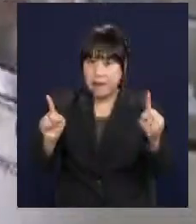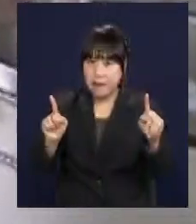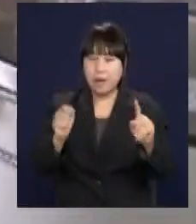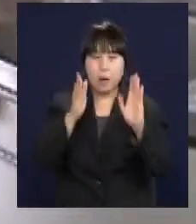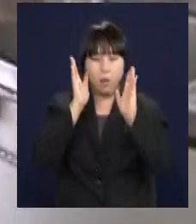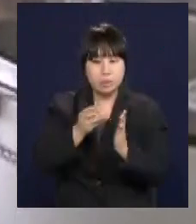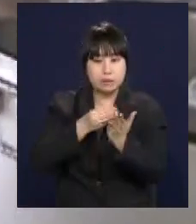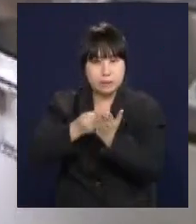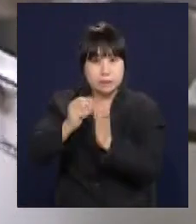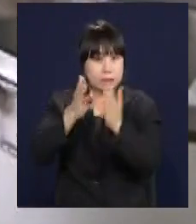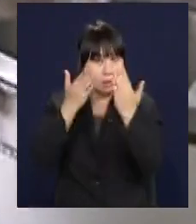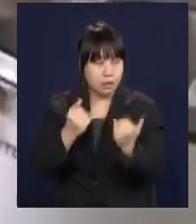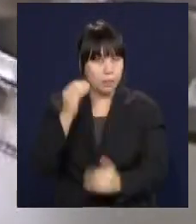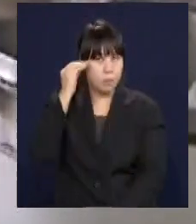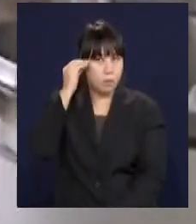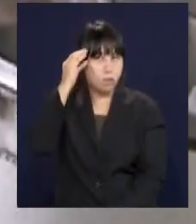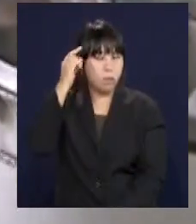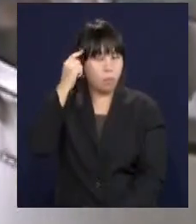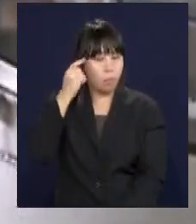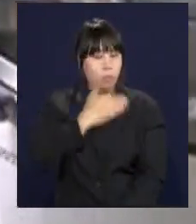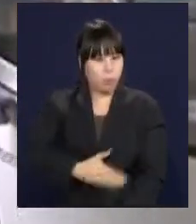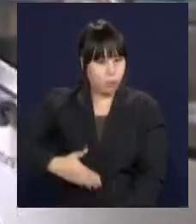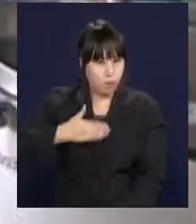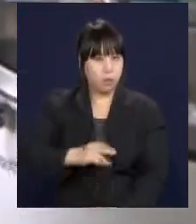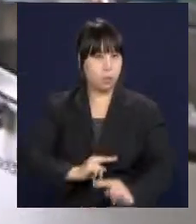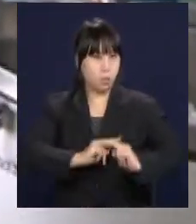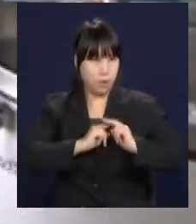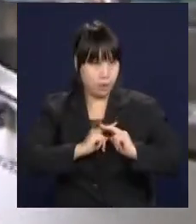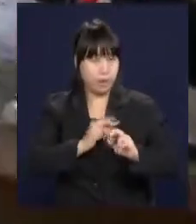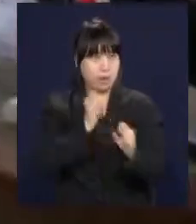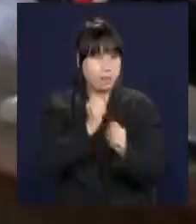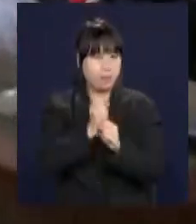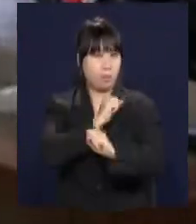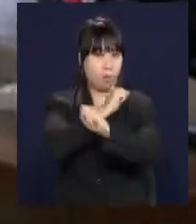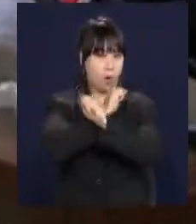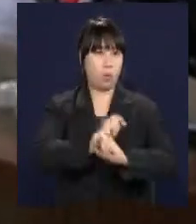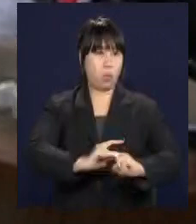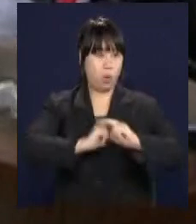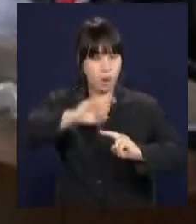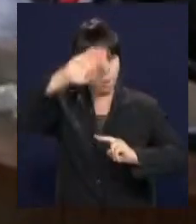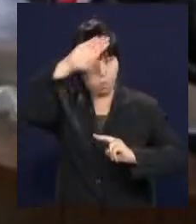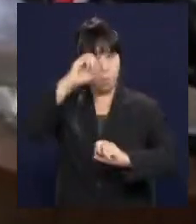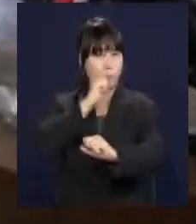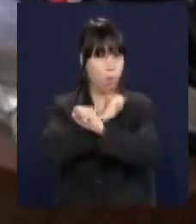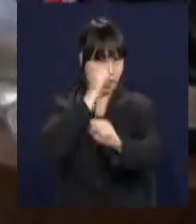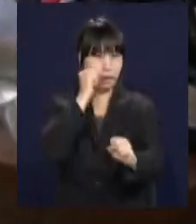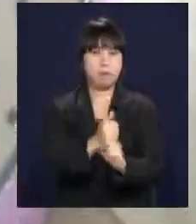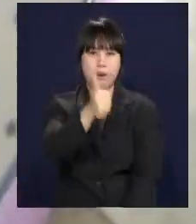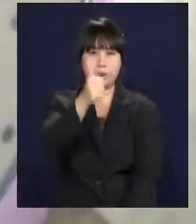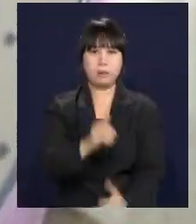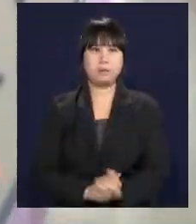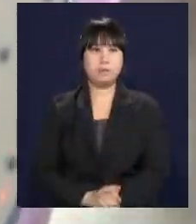บริโภคยุคนี้มีความใส่ใจต่อสุขอนามัยที่สามารถกระทำเพื่อป้องกันตนเองจากโรคภัยไข้เจ็บได้